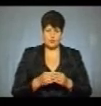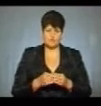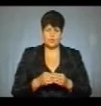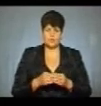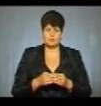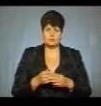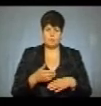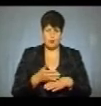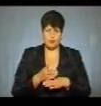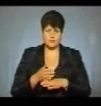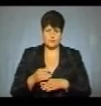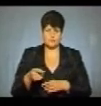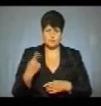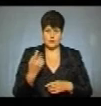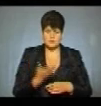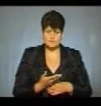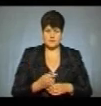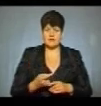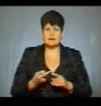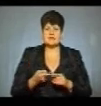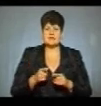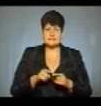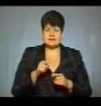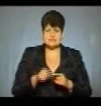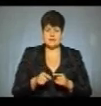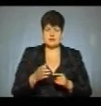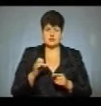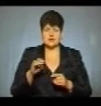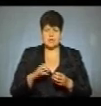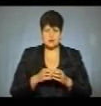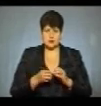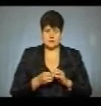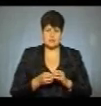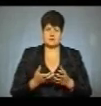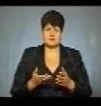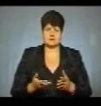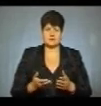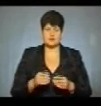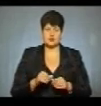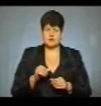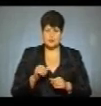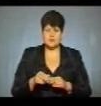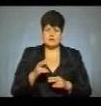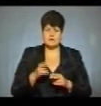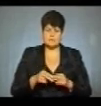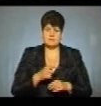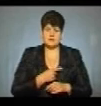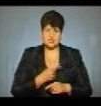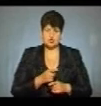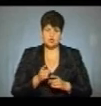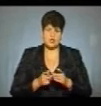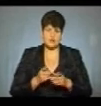Тернопільській області. Крім того, це реагування на соціальні проблеми, соціальні виклики, зокрема, завершення медичної